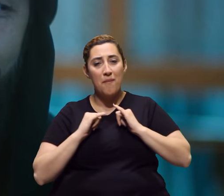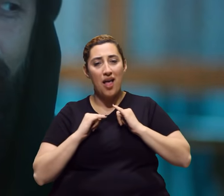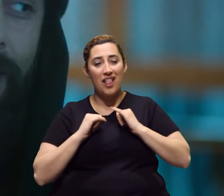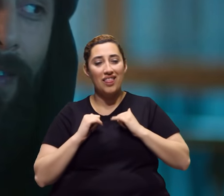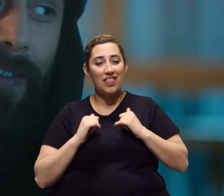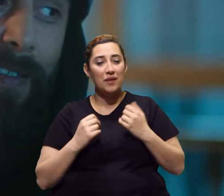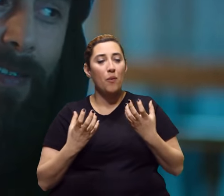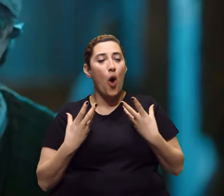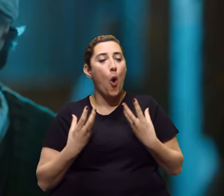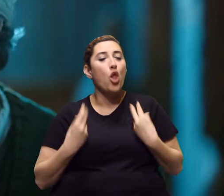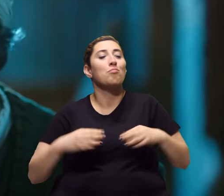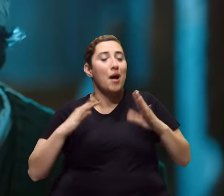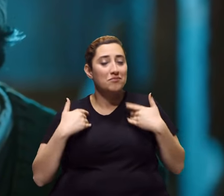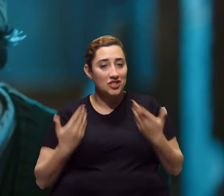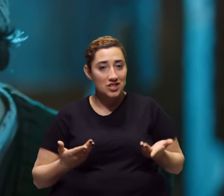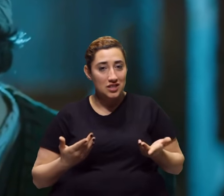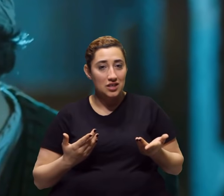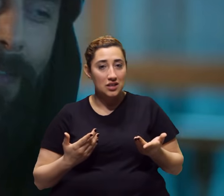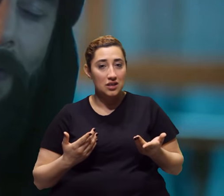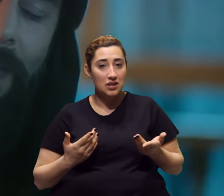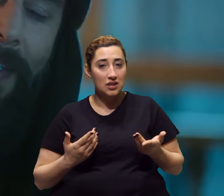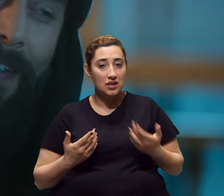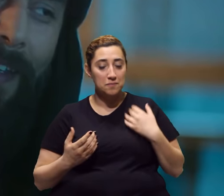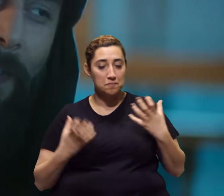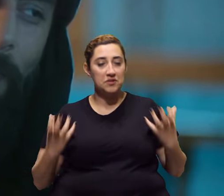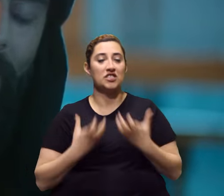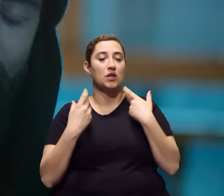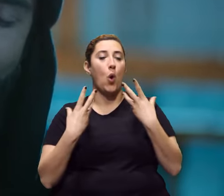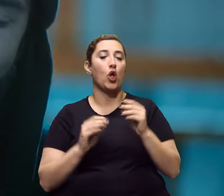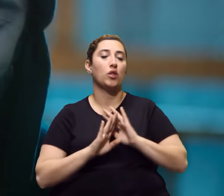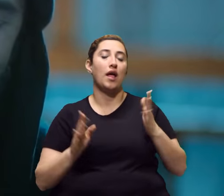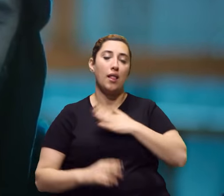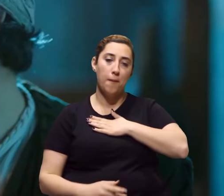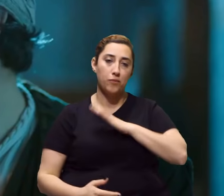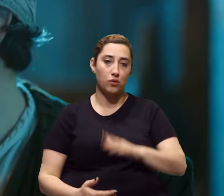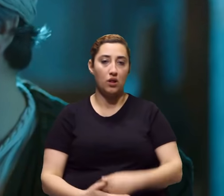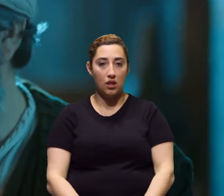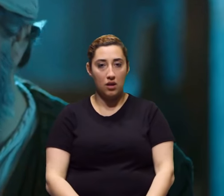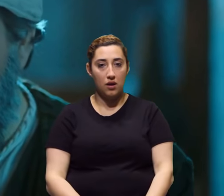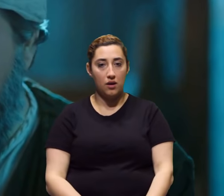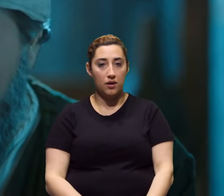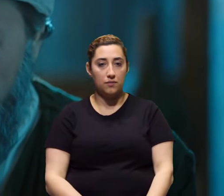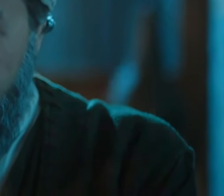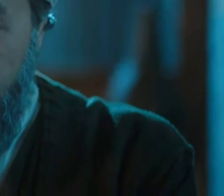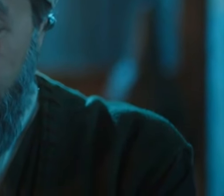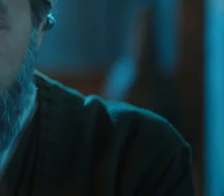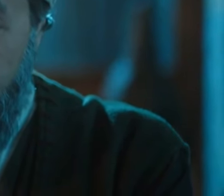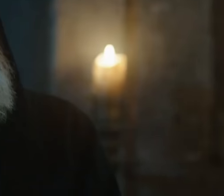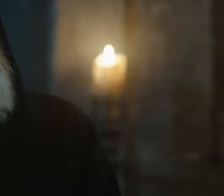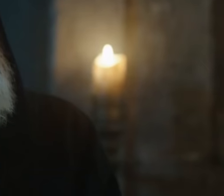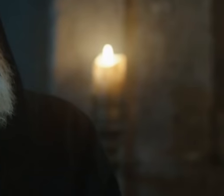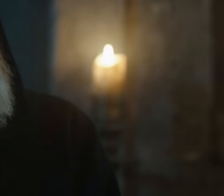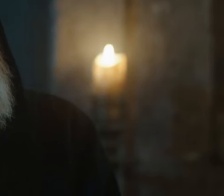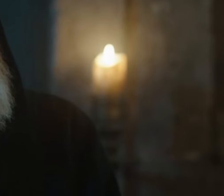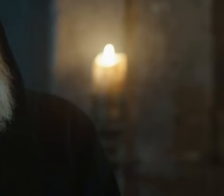çiğdik. Ali Taygu ile göz göze geldiler. Piştik elhamdülillah. Ali Taygu tebessüm